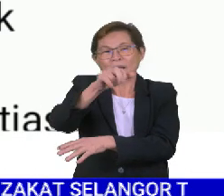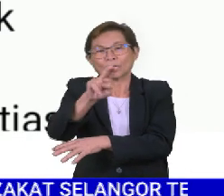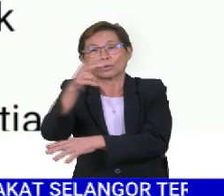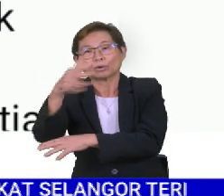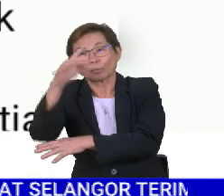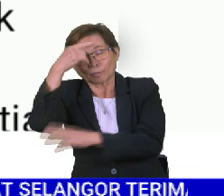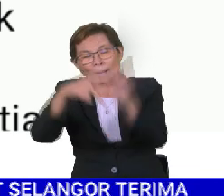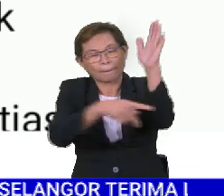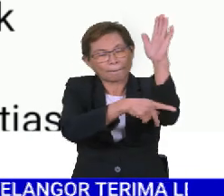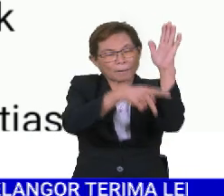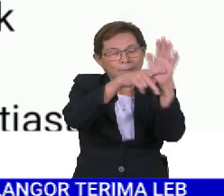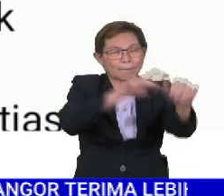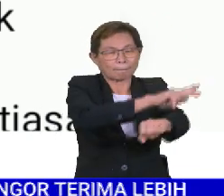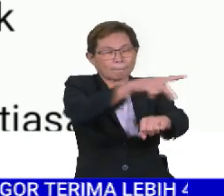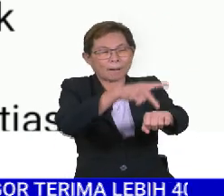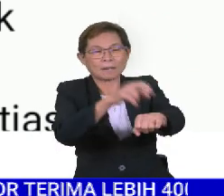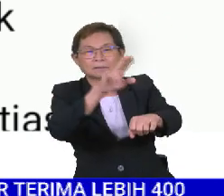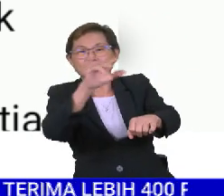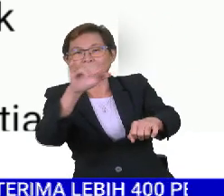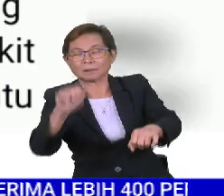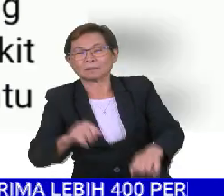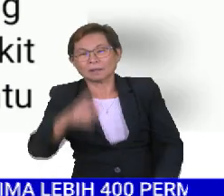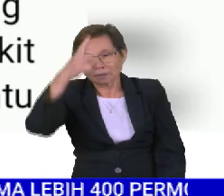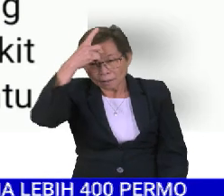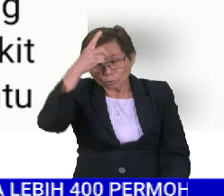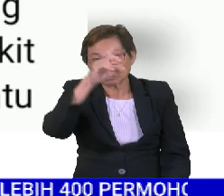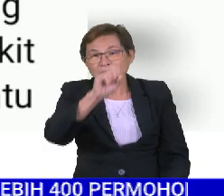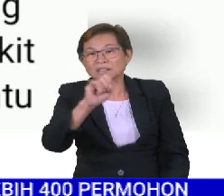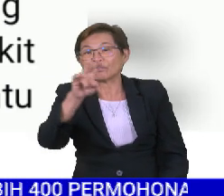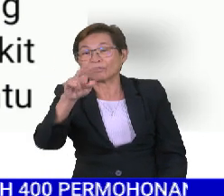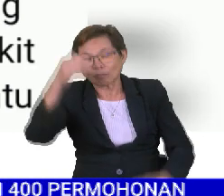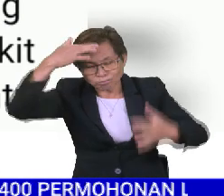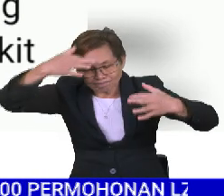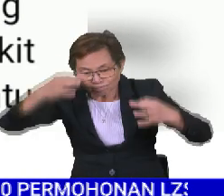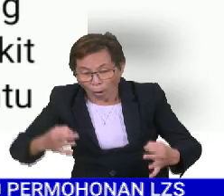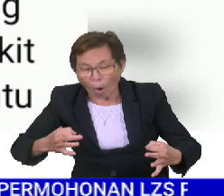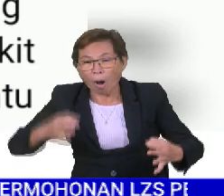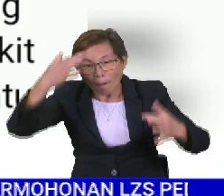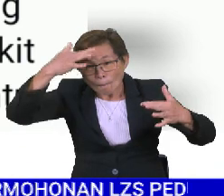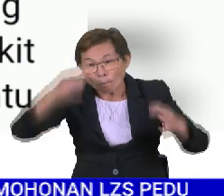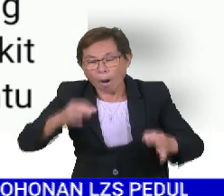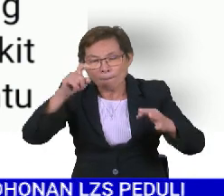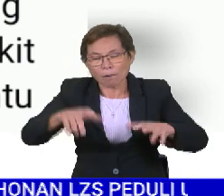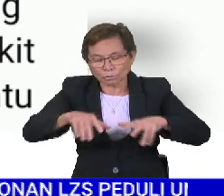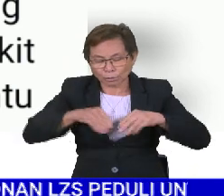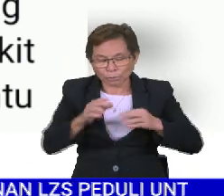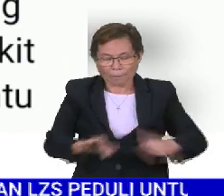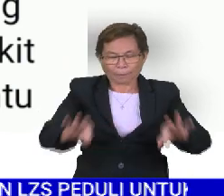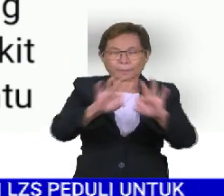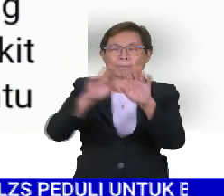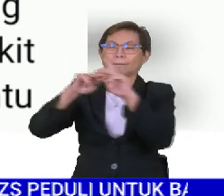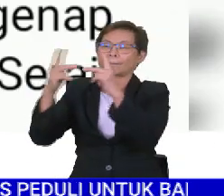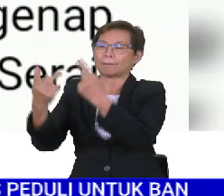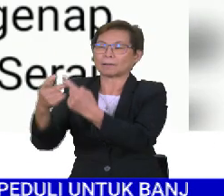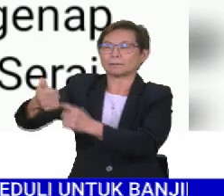ke-15 bagi Parlimen Padang Serai. Kenyataan Datuk Seri Sivaraj memaklumkan keputusan tersebut perlu diterima kerana kepentingan parti